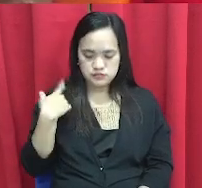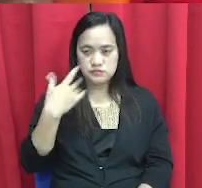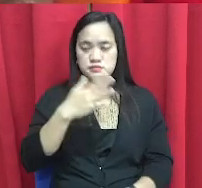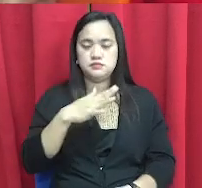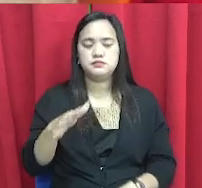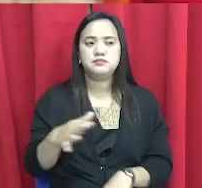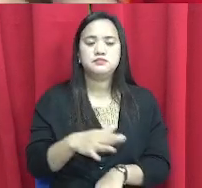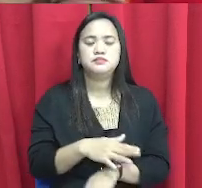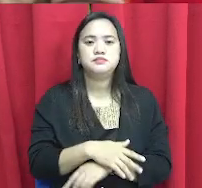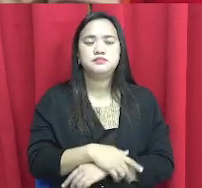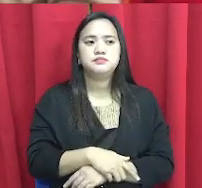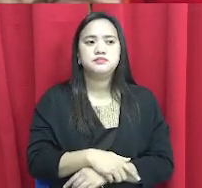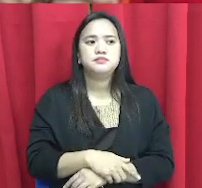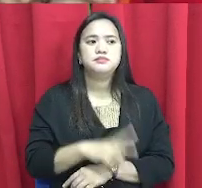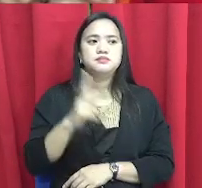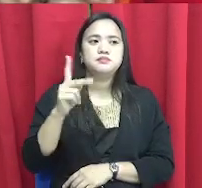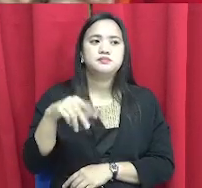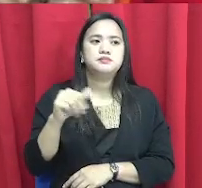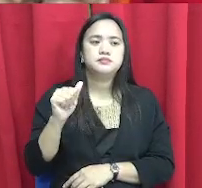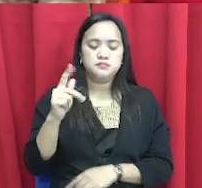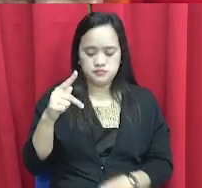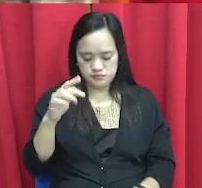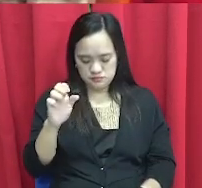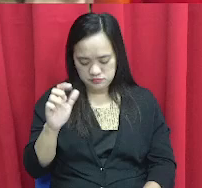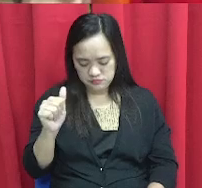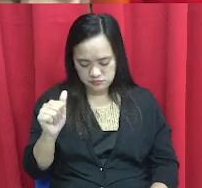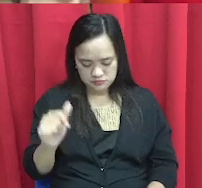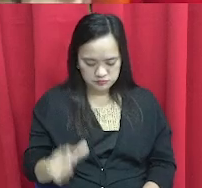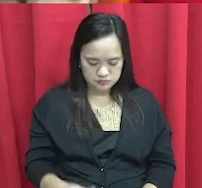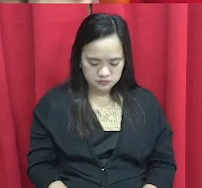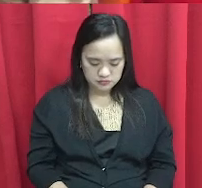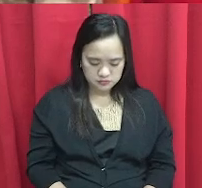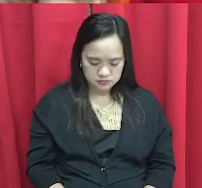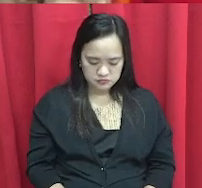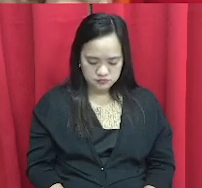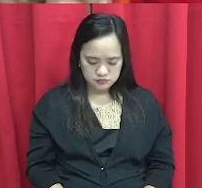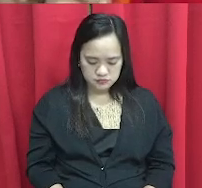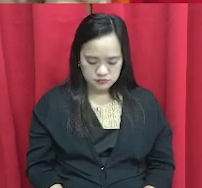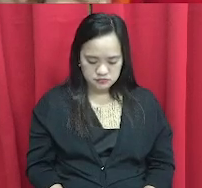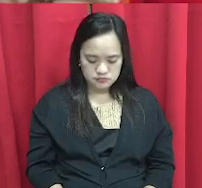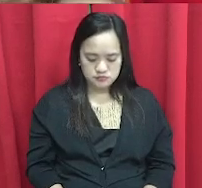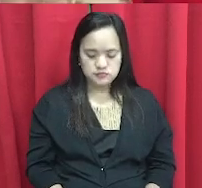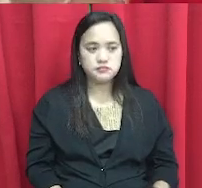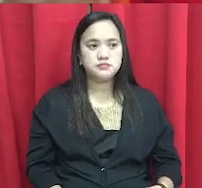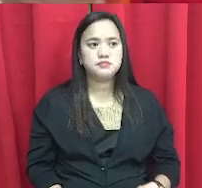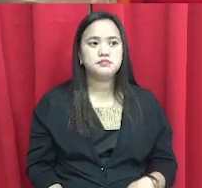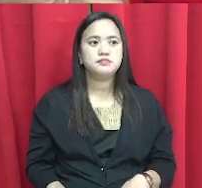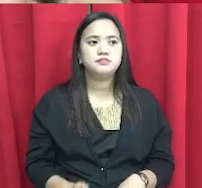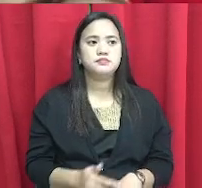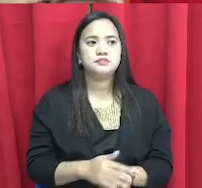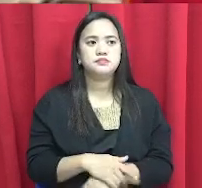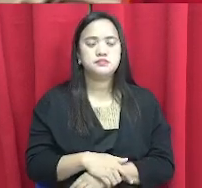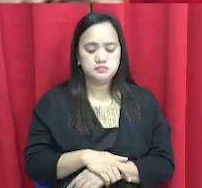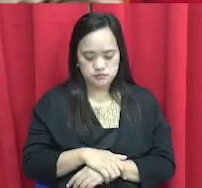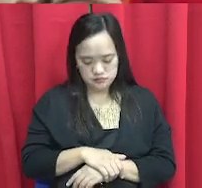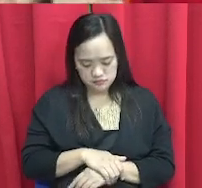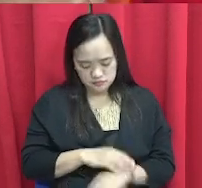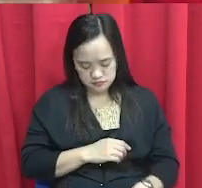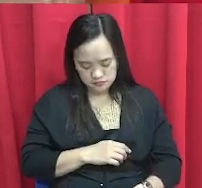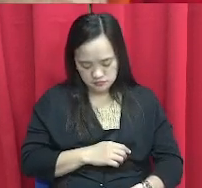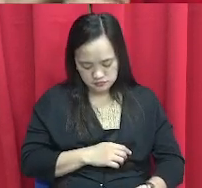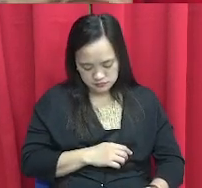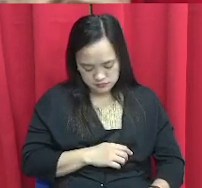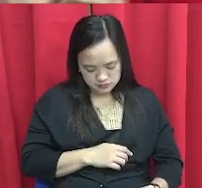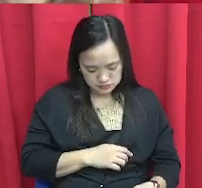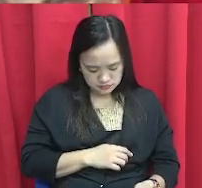sa kanyang anak nung Ah ito ay ah Nag samali sa balikatan So yung mother nag nag-insist pero